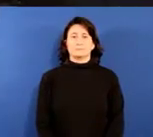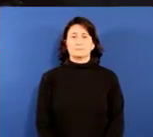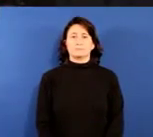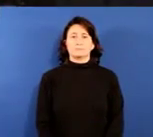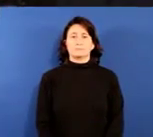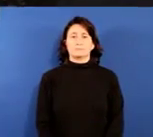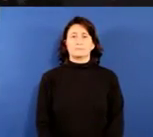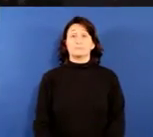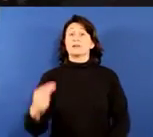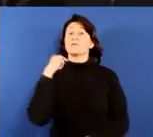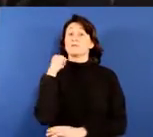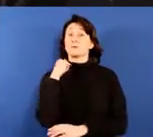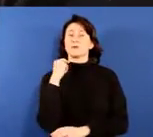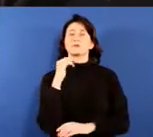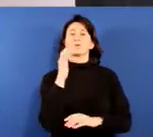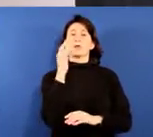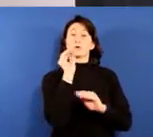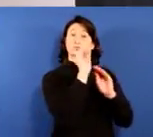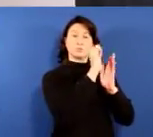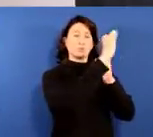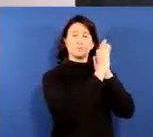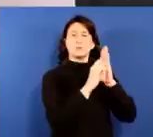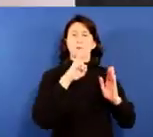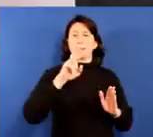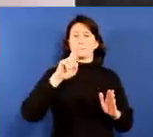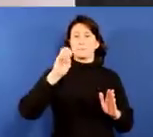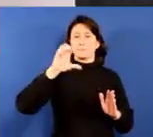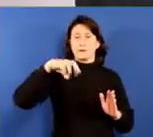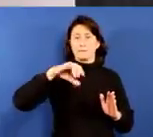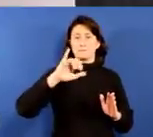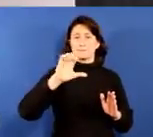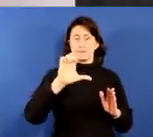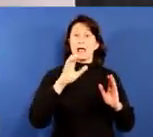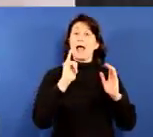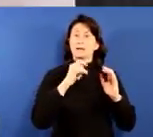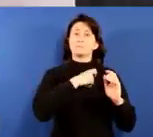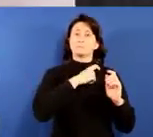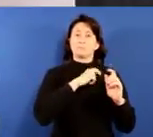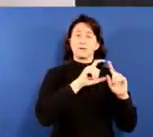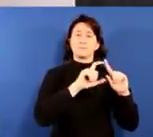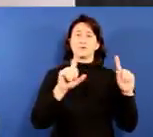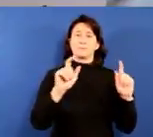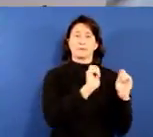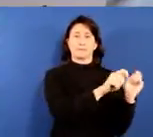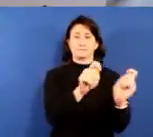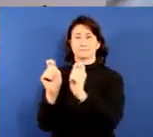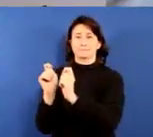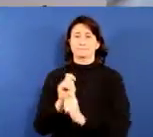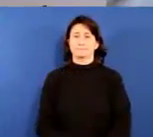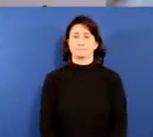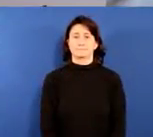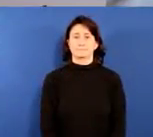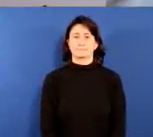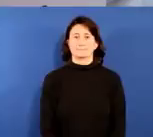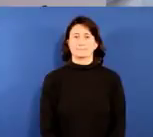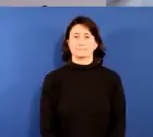Bizkaie informazio orokorra eta kulturari buruzkoa ematen duen bizkaierazko atariak 10 urte bete ditu apirilaren 8an. Ospakizun